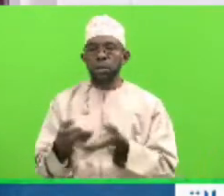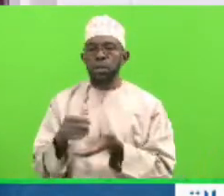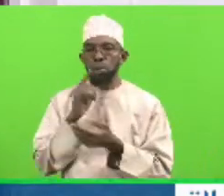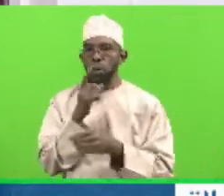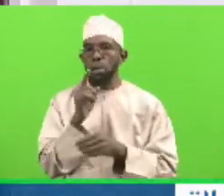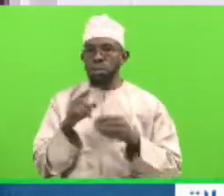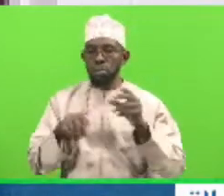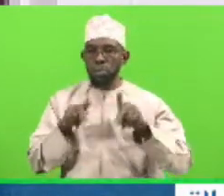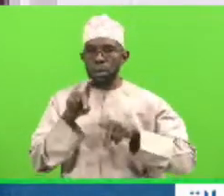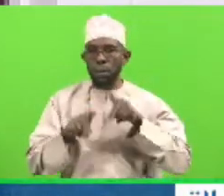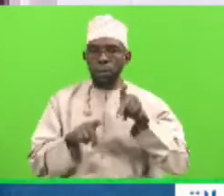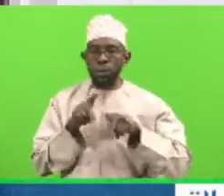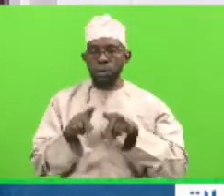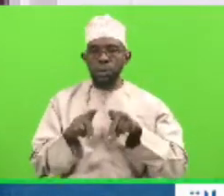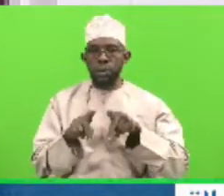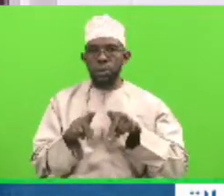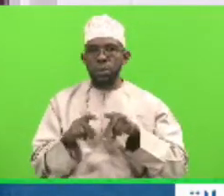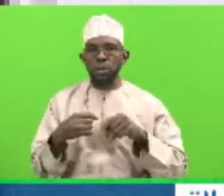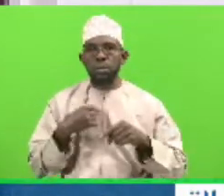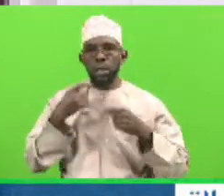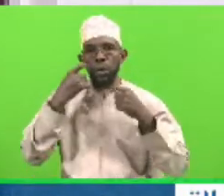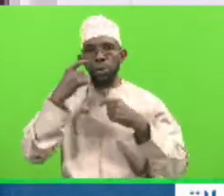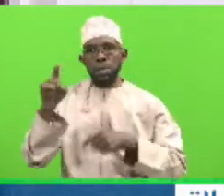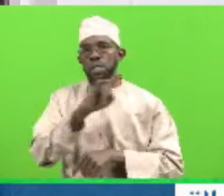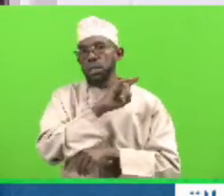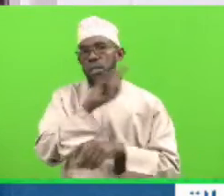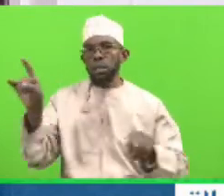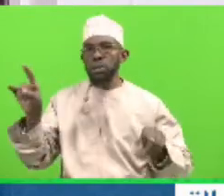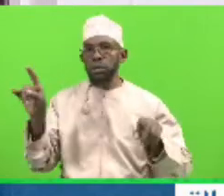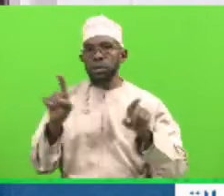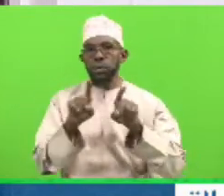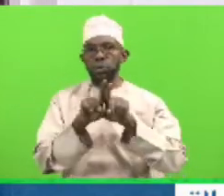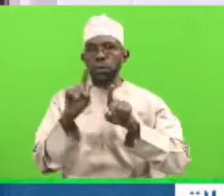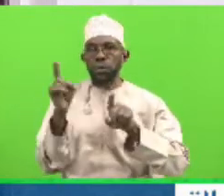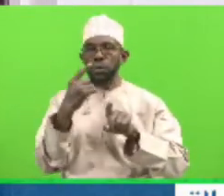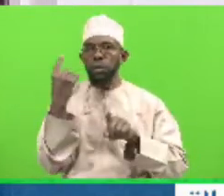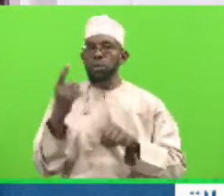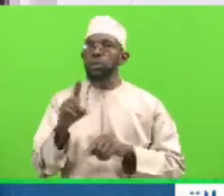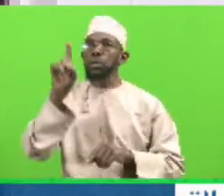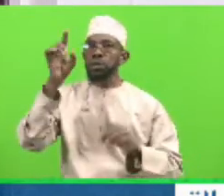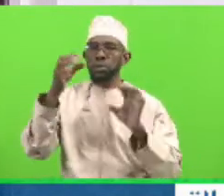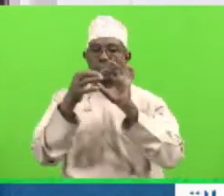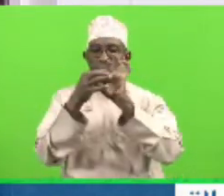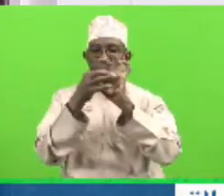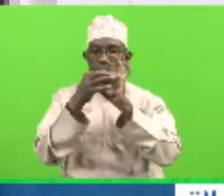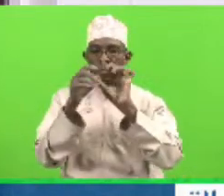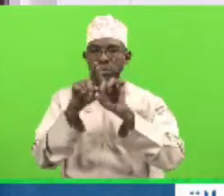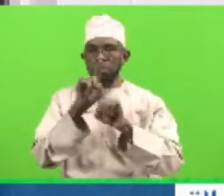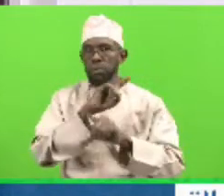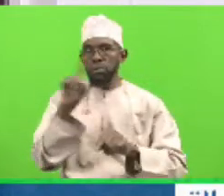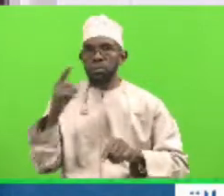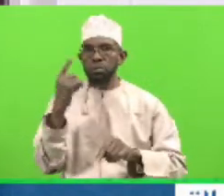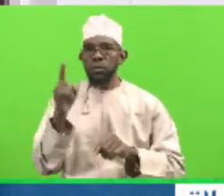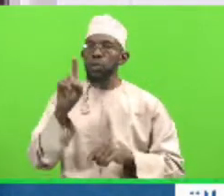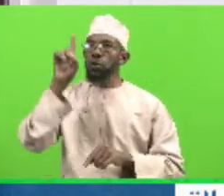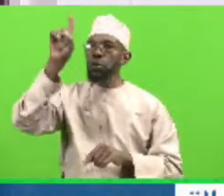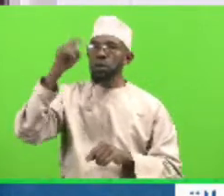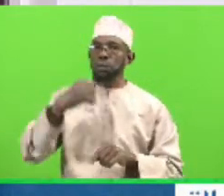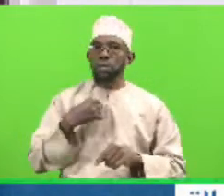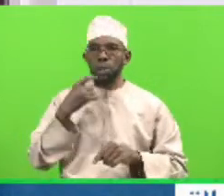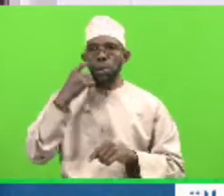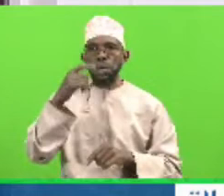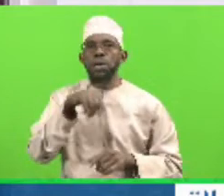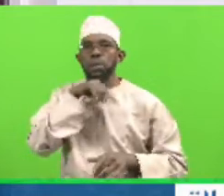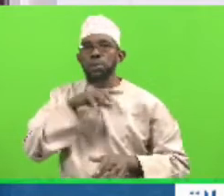للناس، وأشهد أن لا إله إلا الله وحده لا شريك له، وأشهد